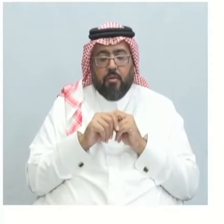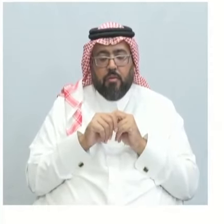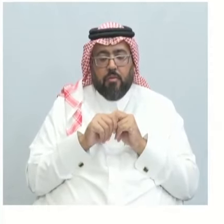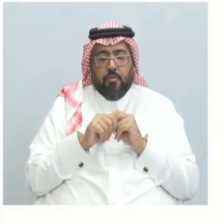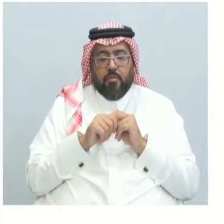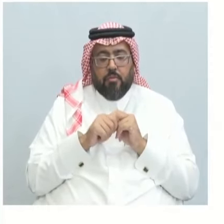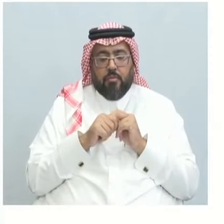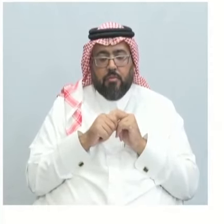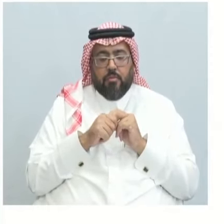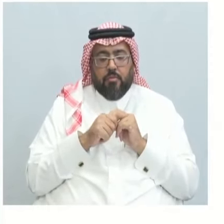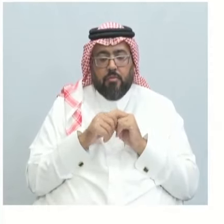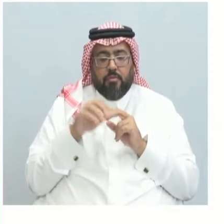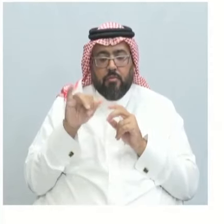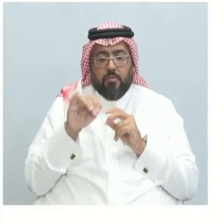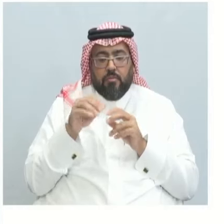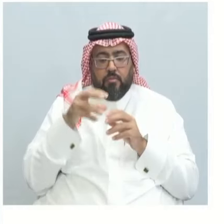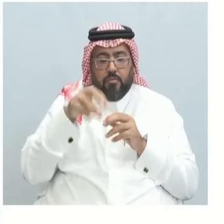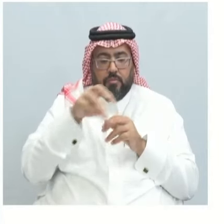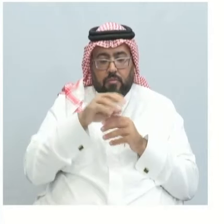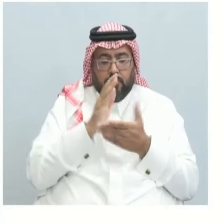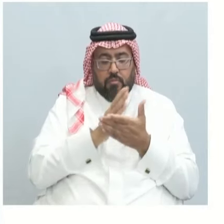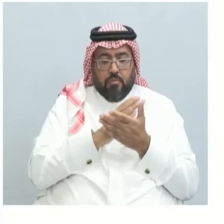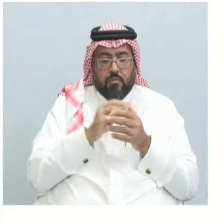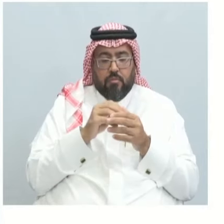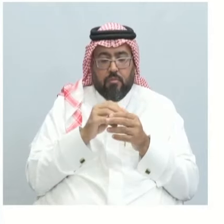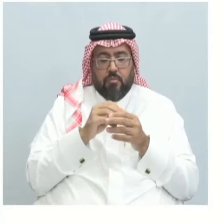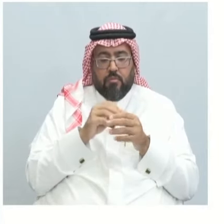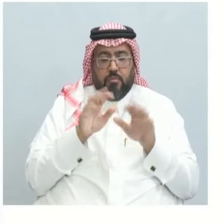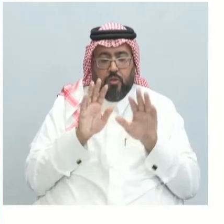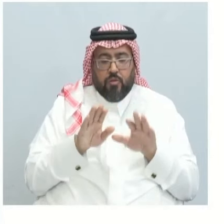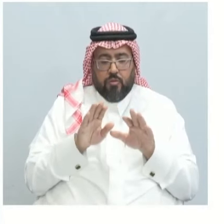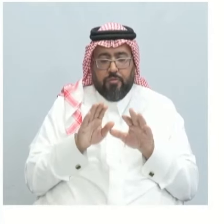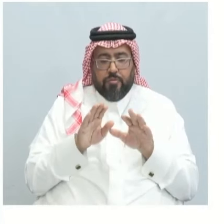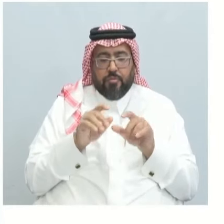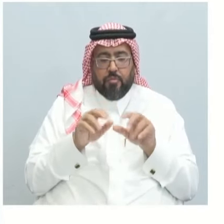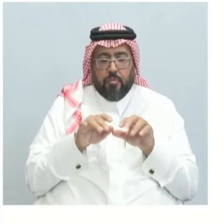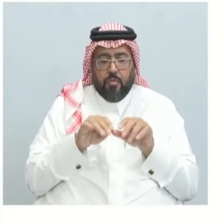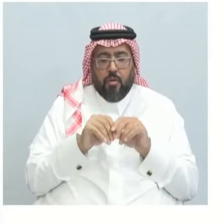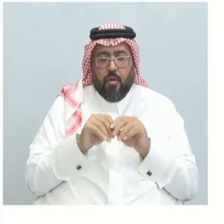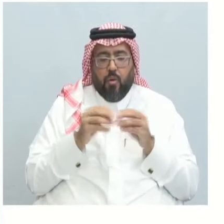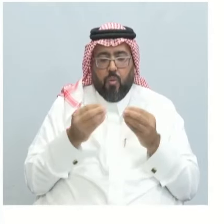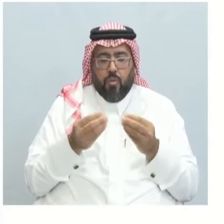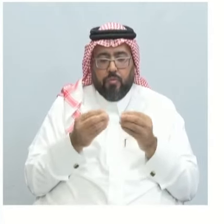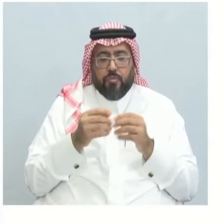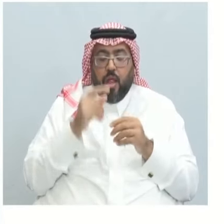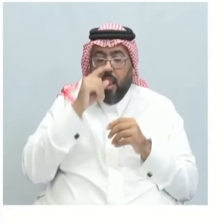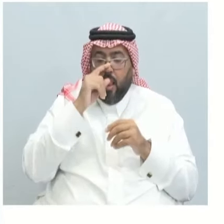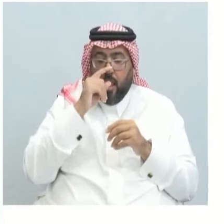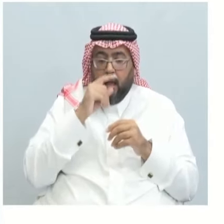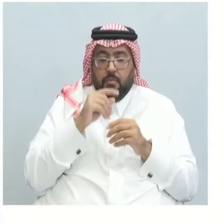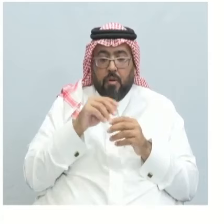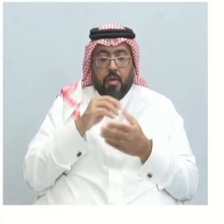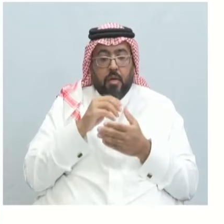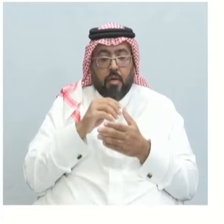التوضيحيه قد تؤدي تجزئه محرك الاقراص الى ابطاء حاسبك ولذلك ينبغي عليك